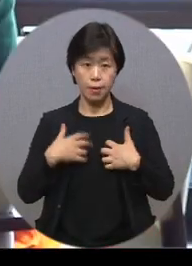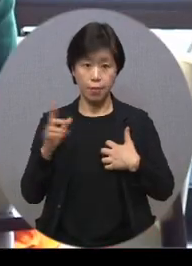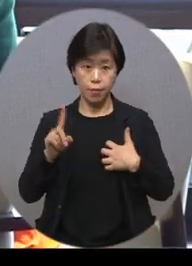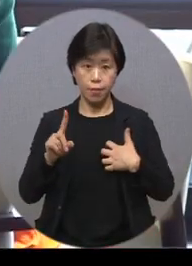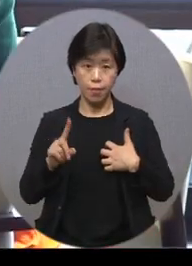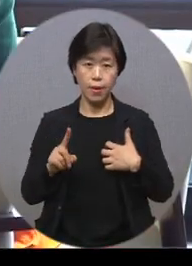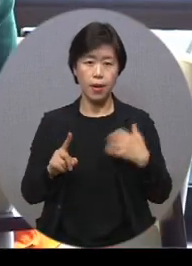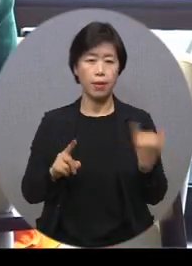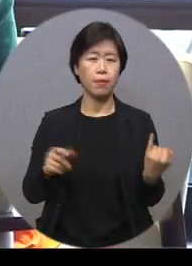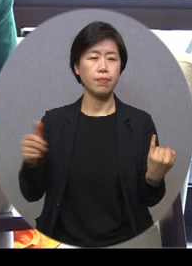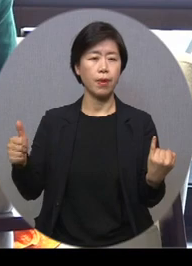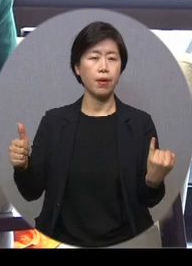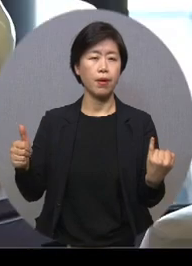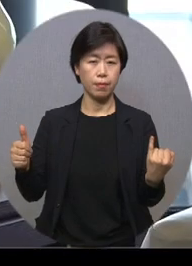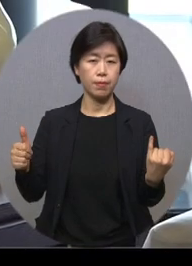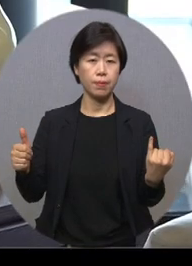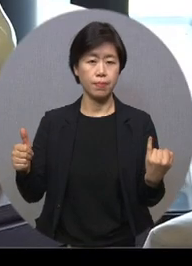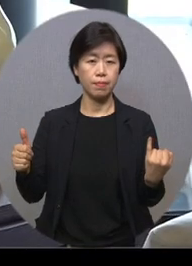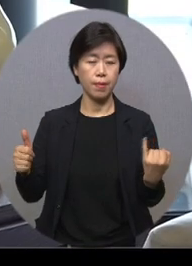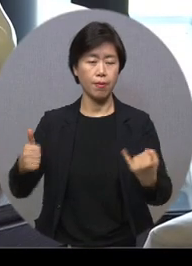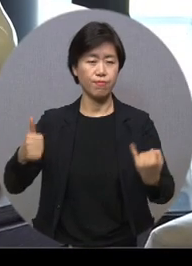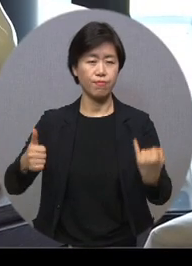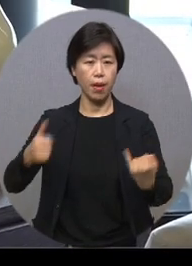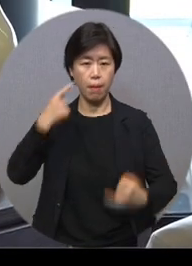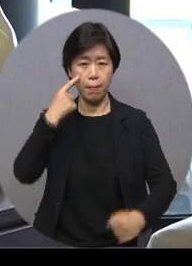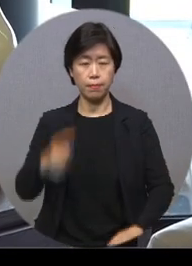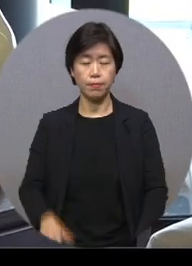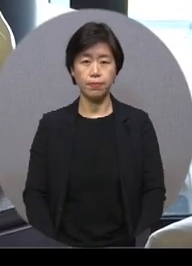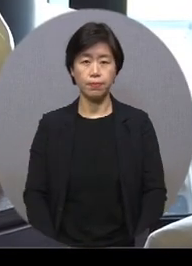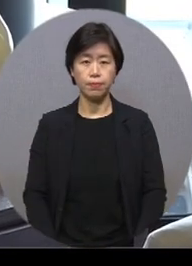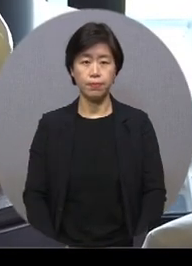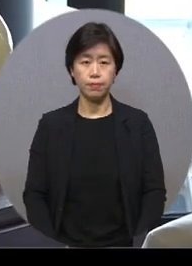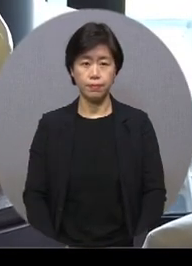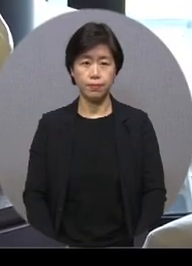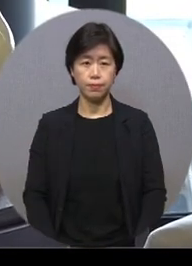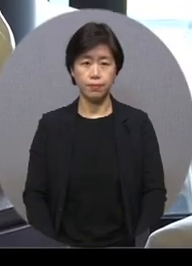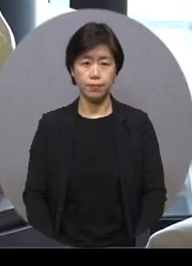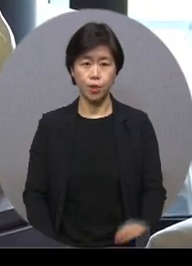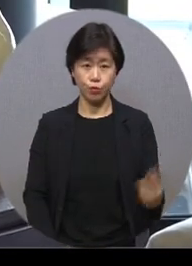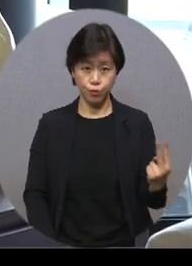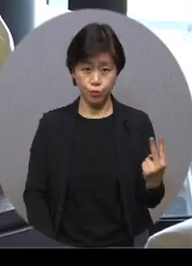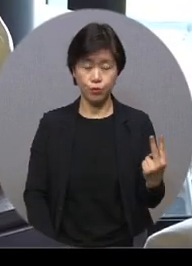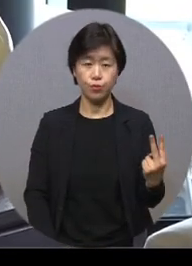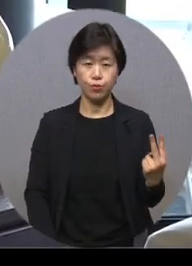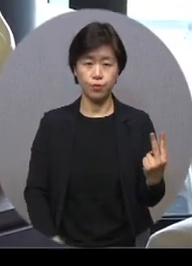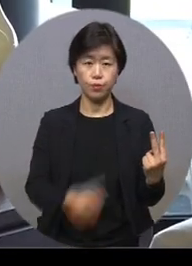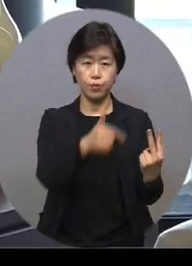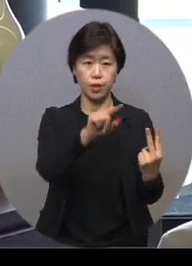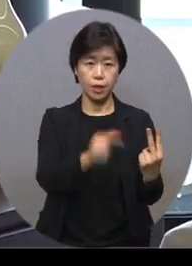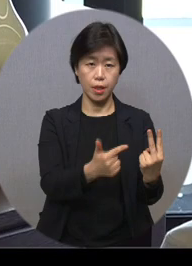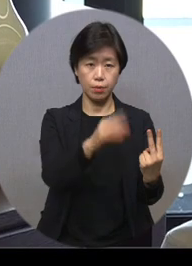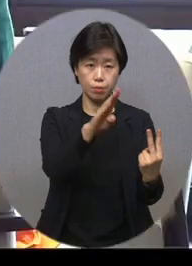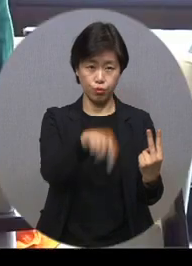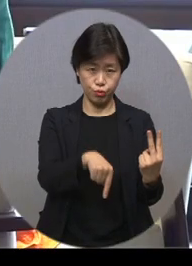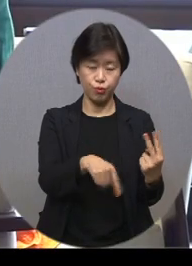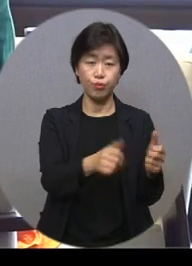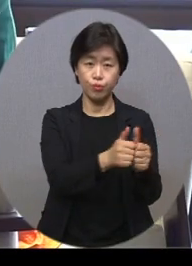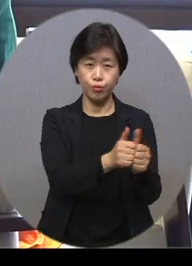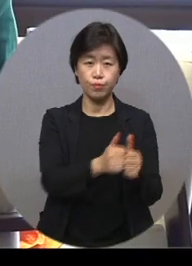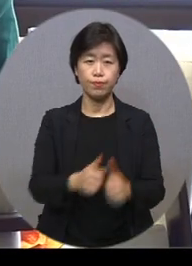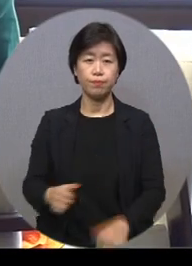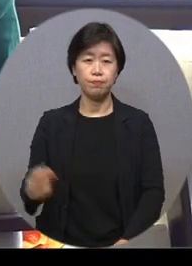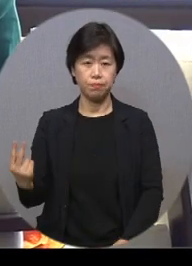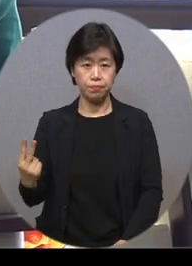남녀 포섬 대결로 하도록 하겠습니다. 하연아 김서연 깐부 한 팀,